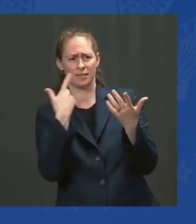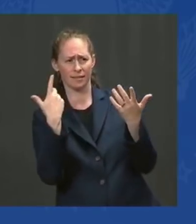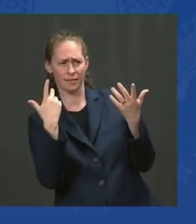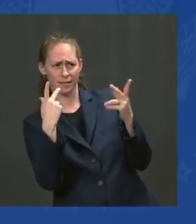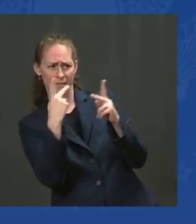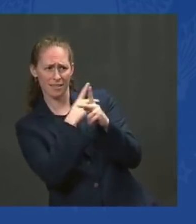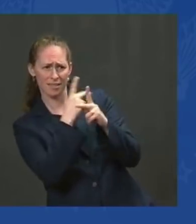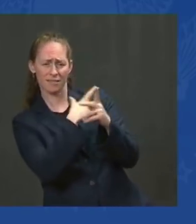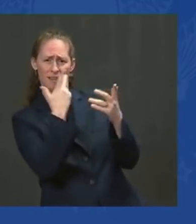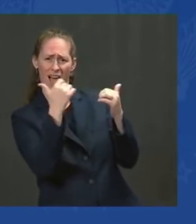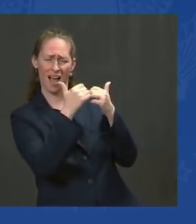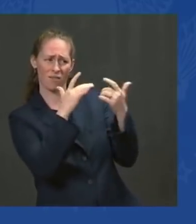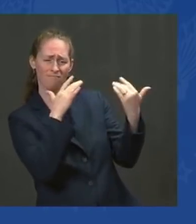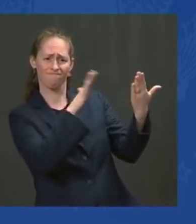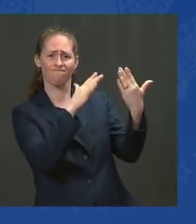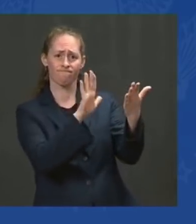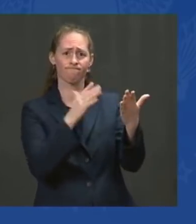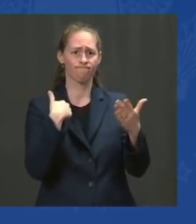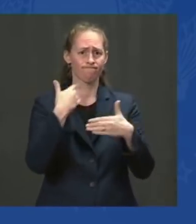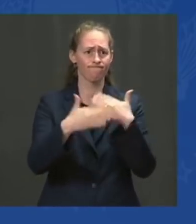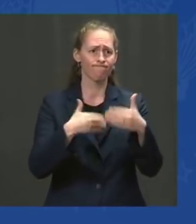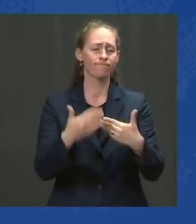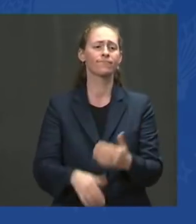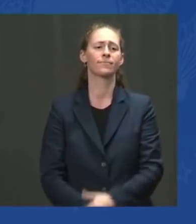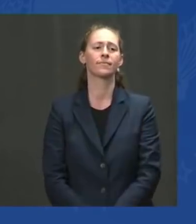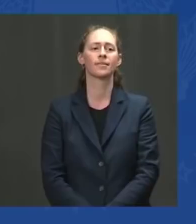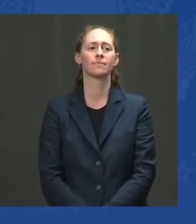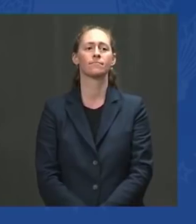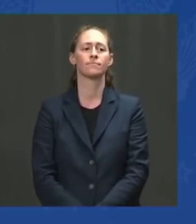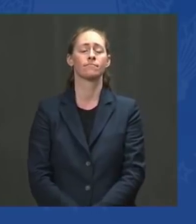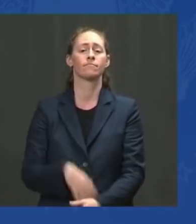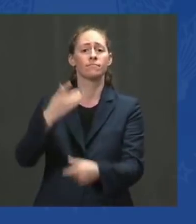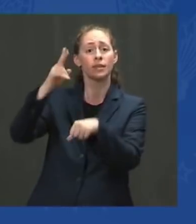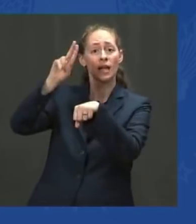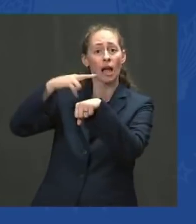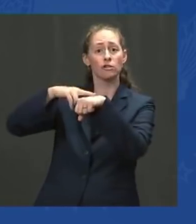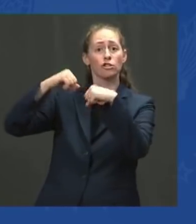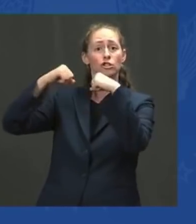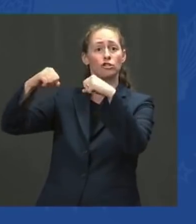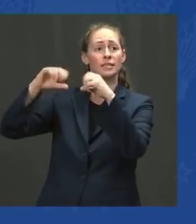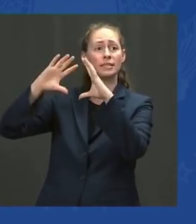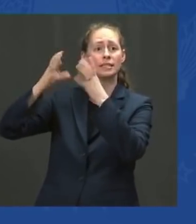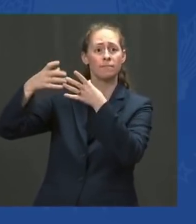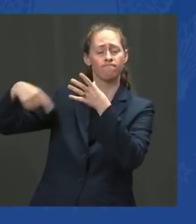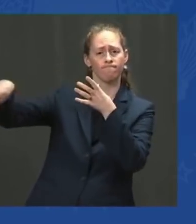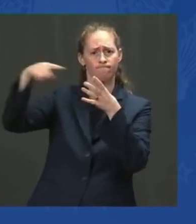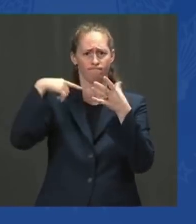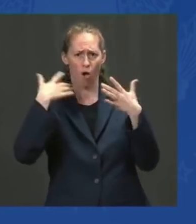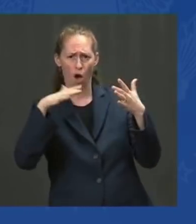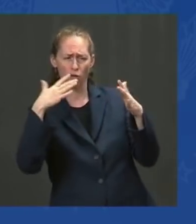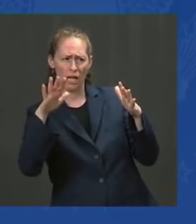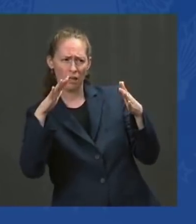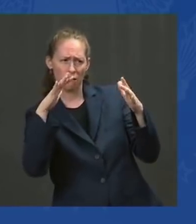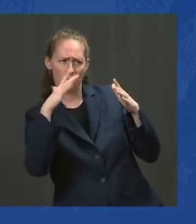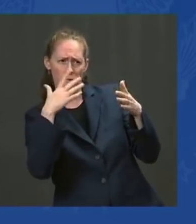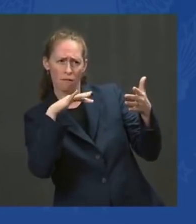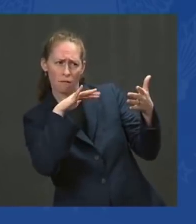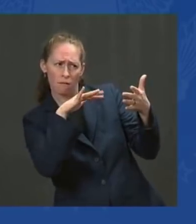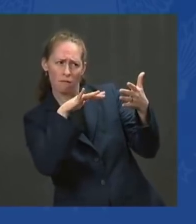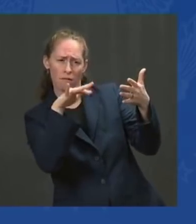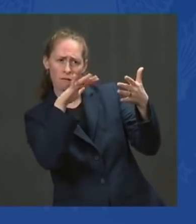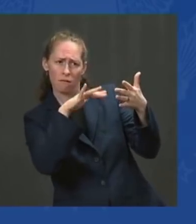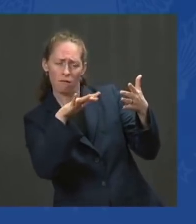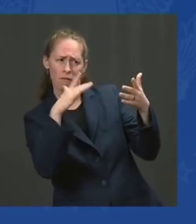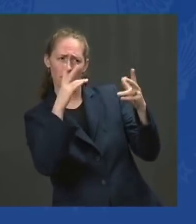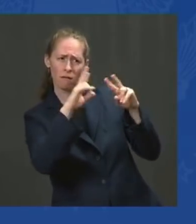澄清。首先，拜登说，美国在阿富汗的使命从来也不应该